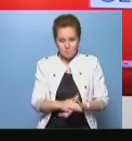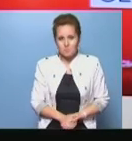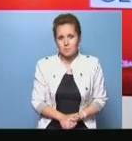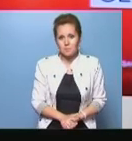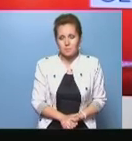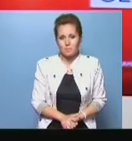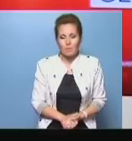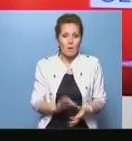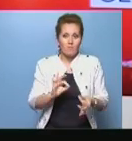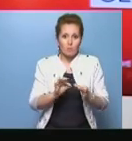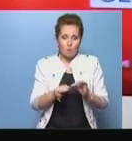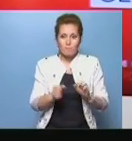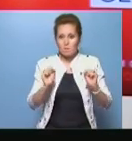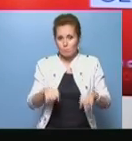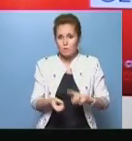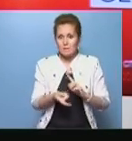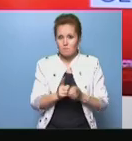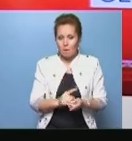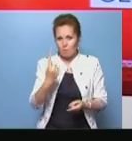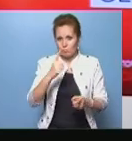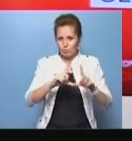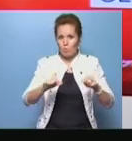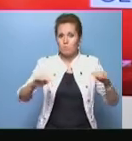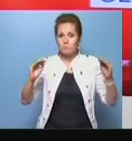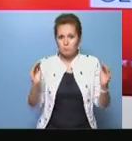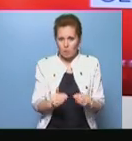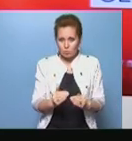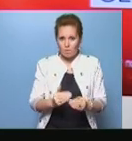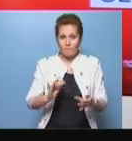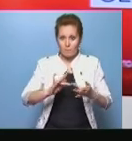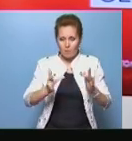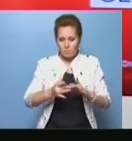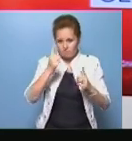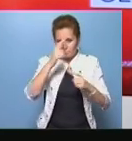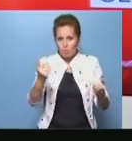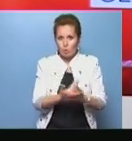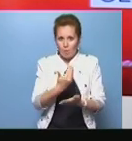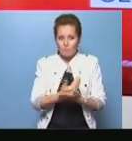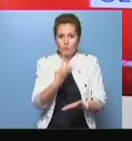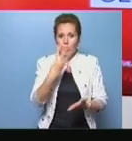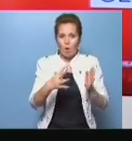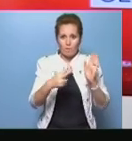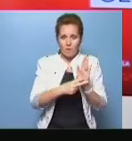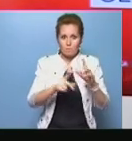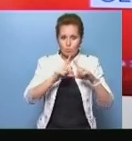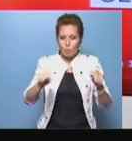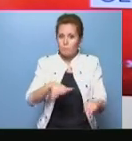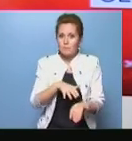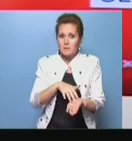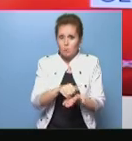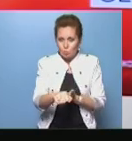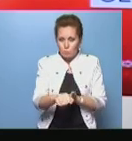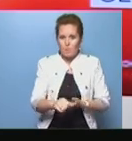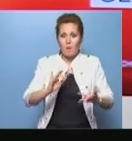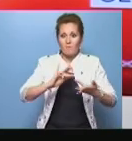Ижевске может стать на одну школу меньше. Накануне городские интернет-ресурсы взорвала новость о том, что 48-ю школу снесут. В соцсетях